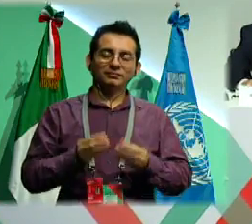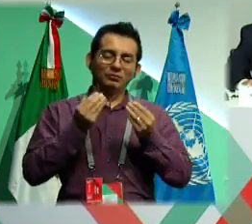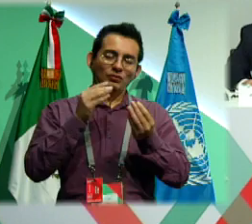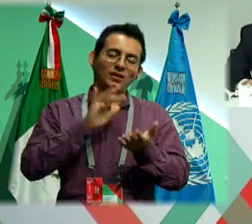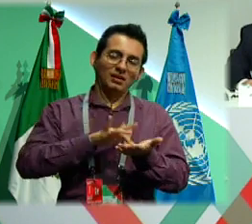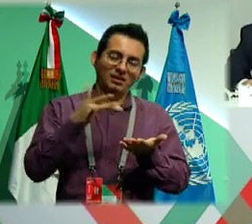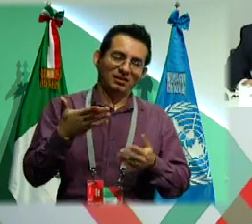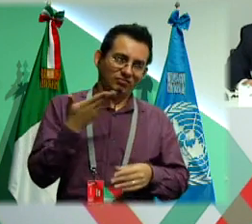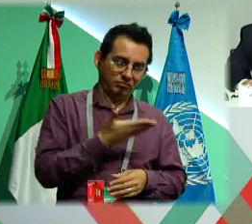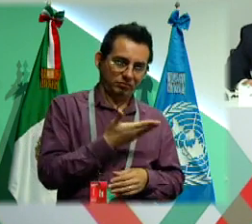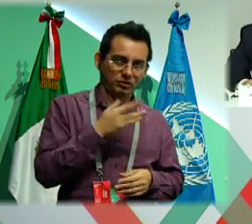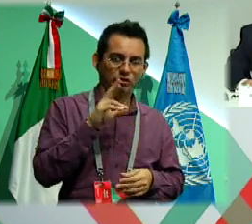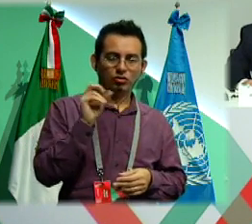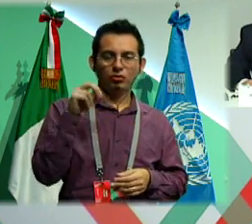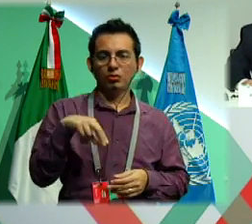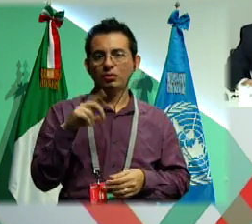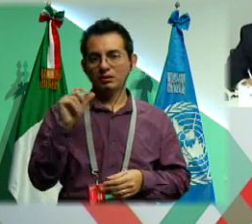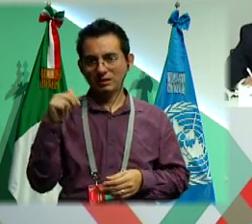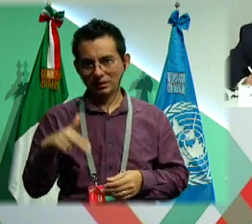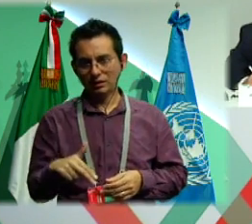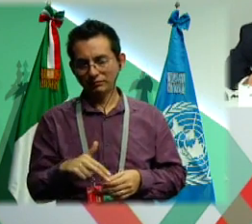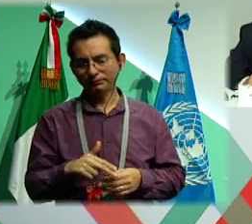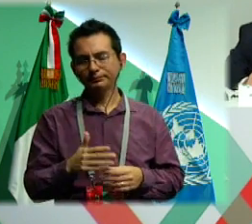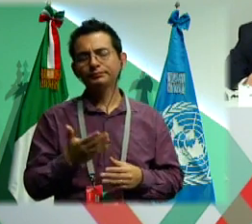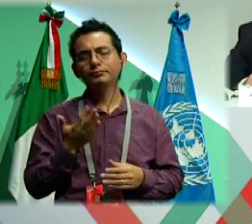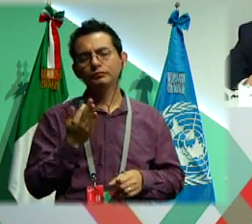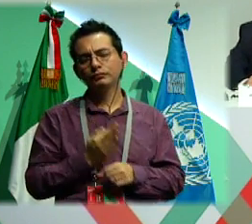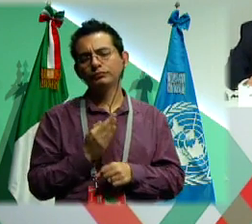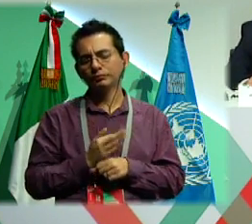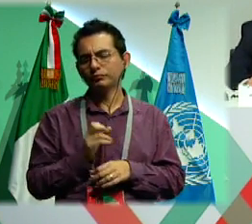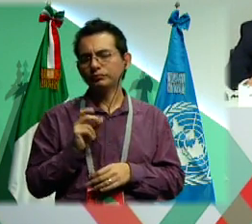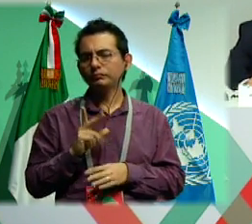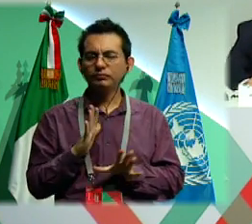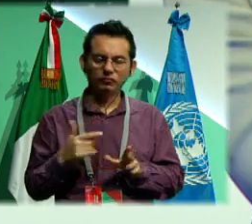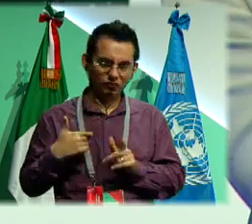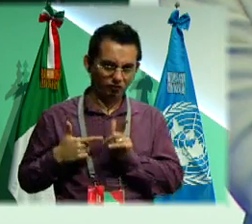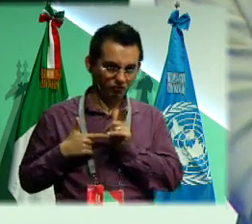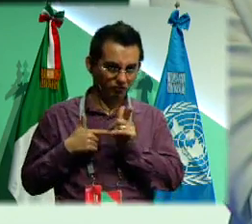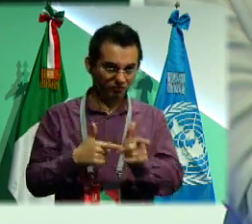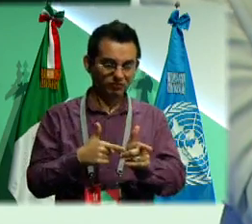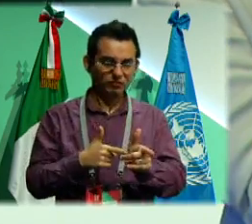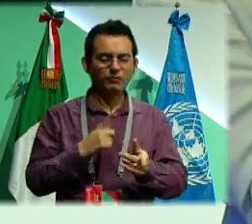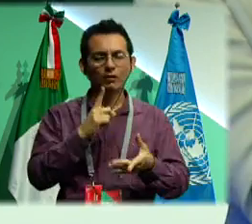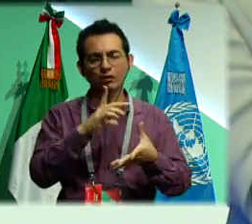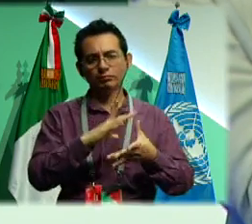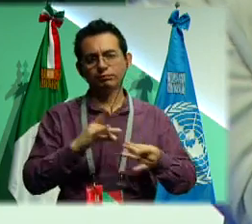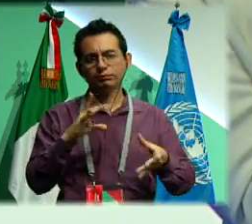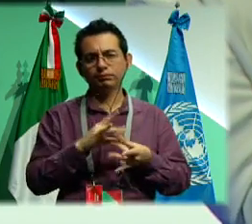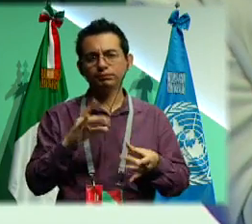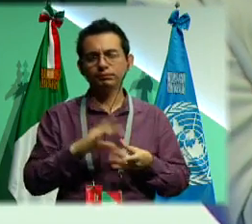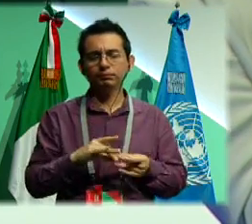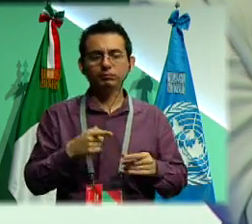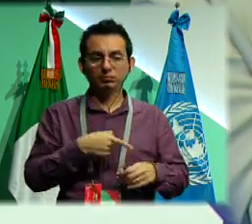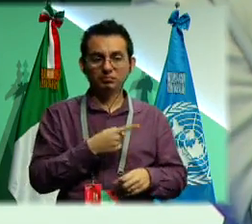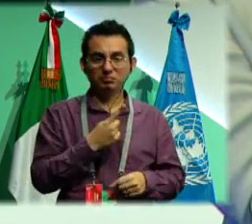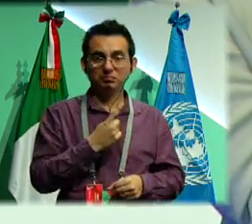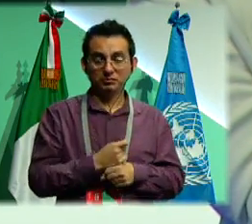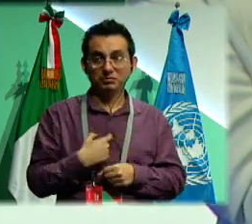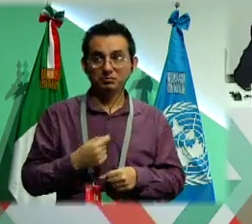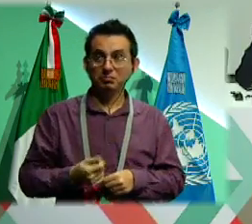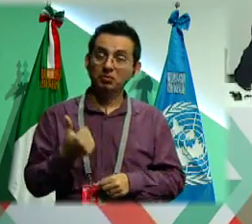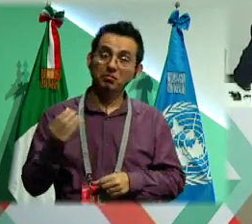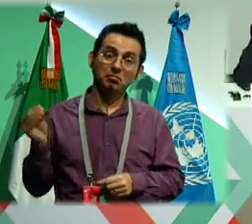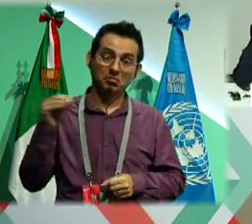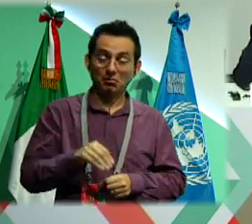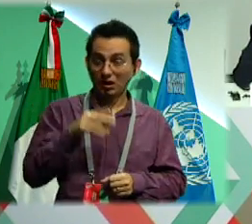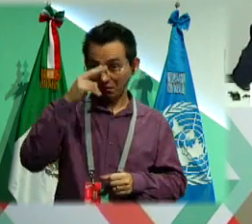Je vous remercie, Monsieur Rendon. Je peux dire simplement, c'est la première fois que je viens au Mexique et je